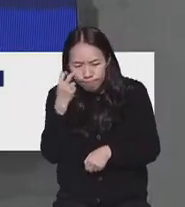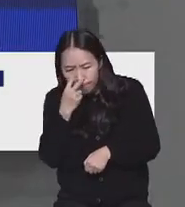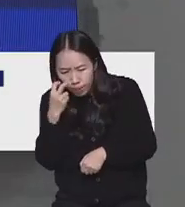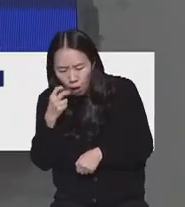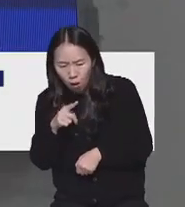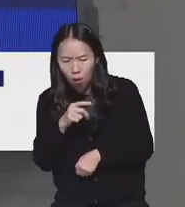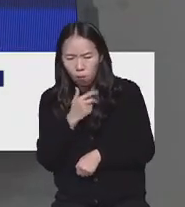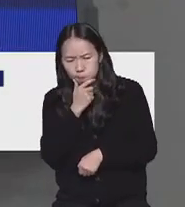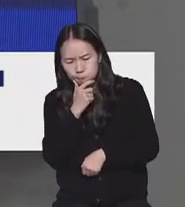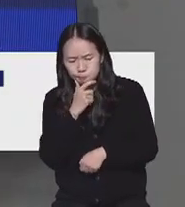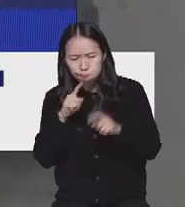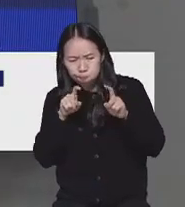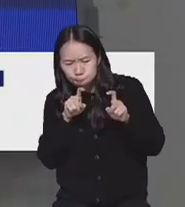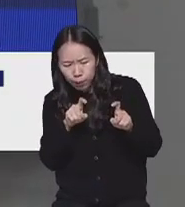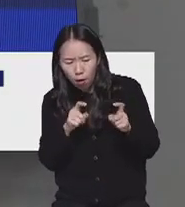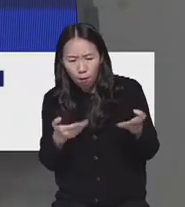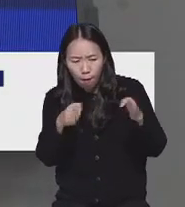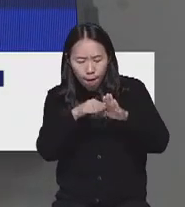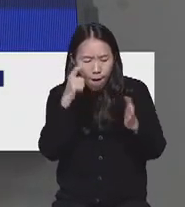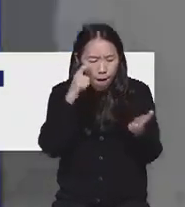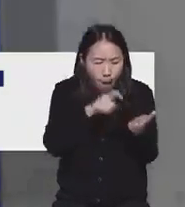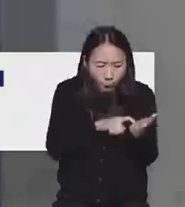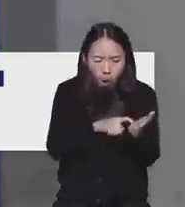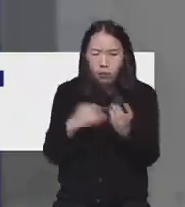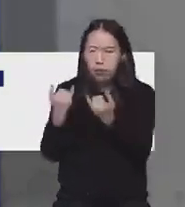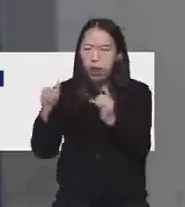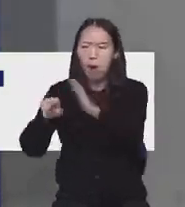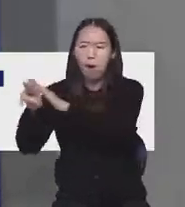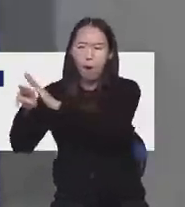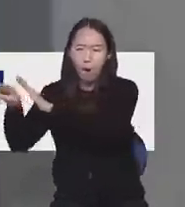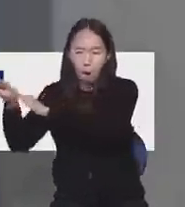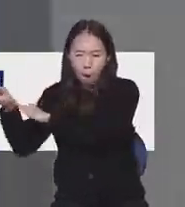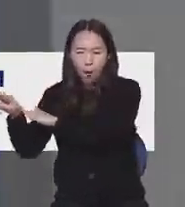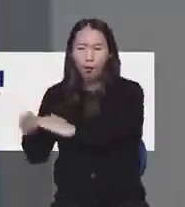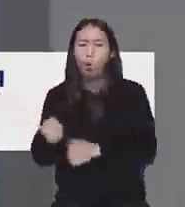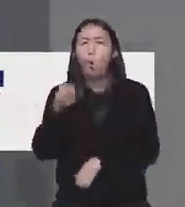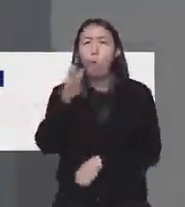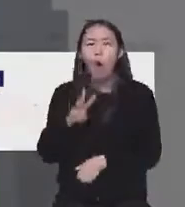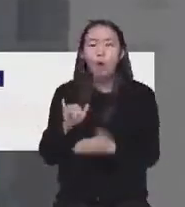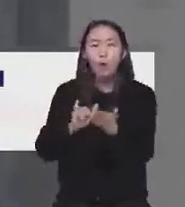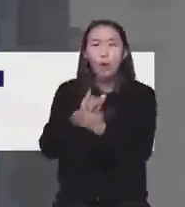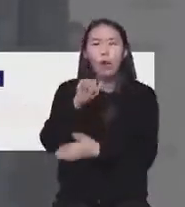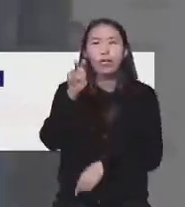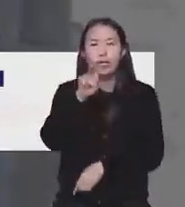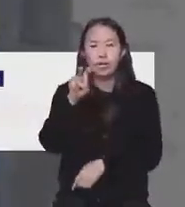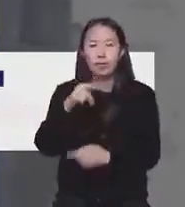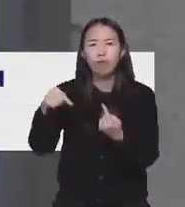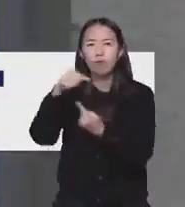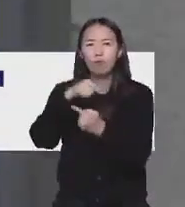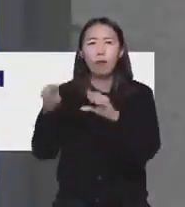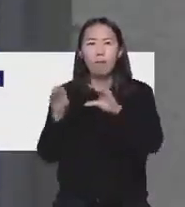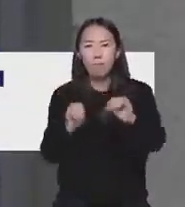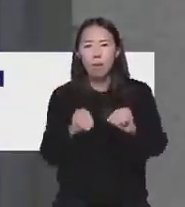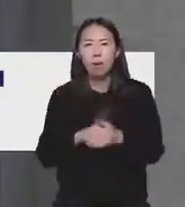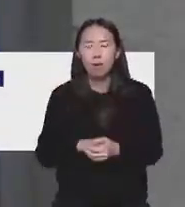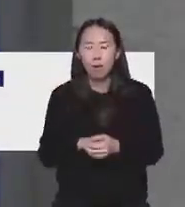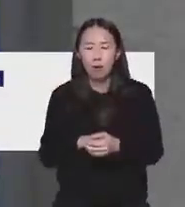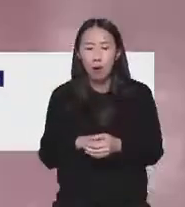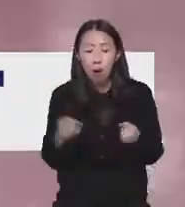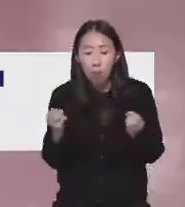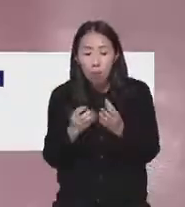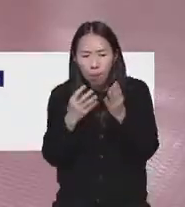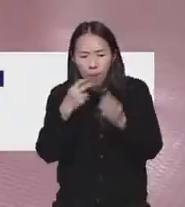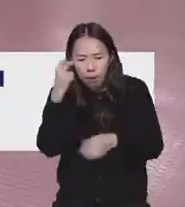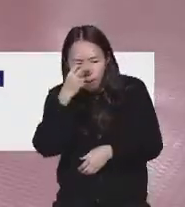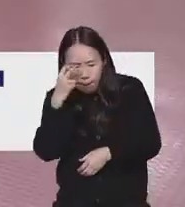의심되는 상자를 발견해 인근 주민들에게 대피령이 내려지고 광주공항 여객기 20여 평이 결항됐습니다. 군 폭발물